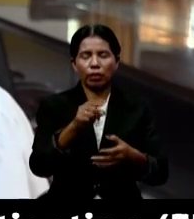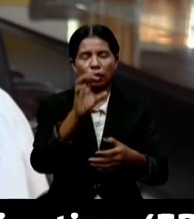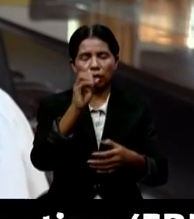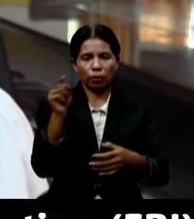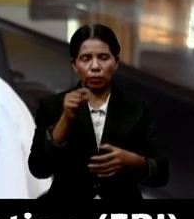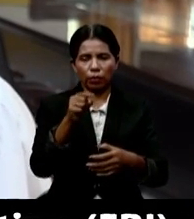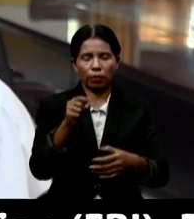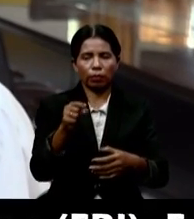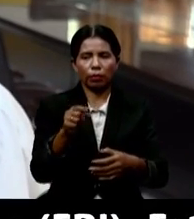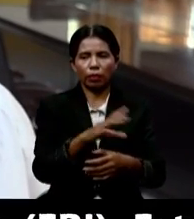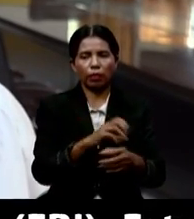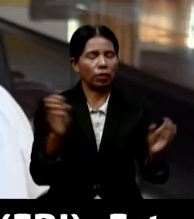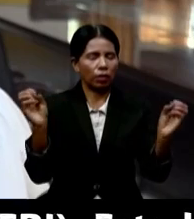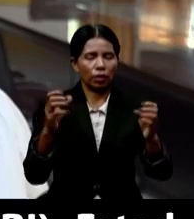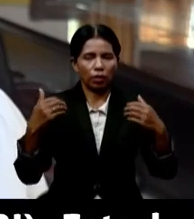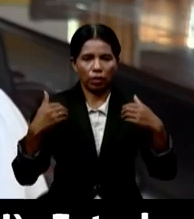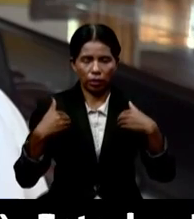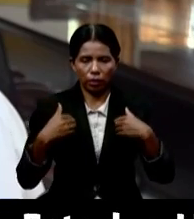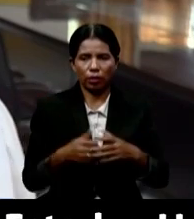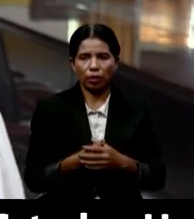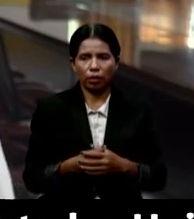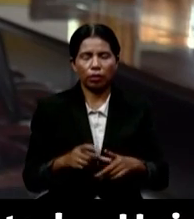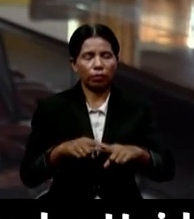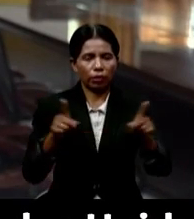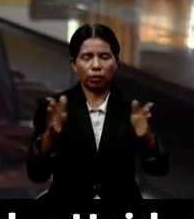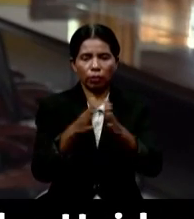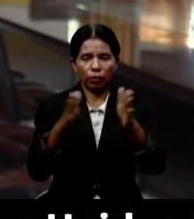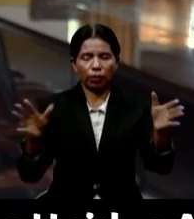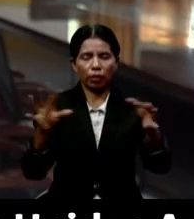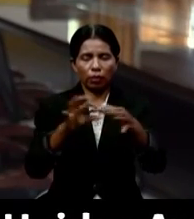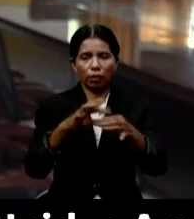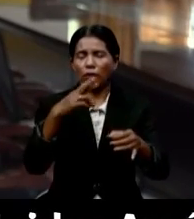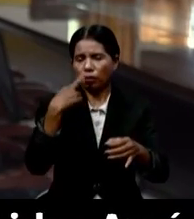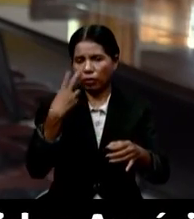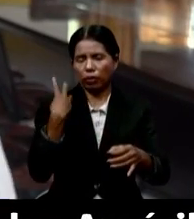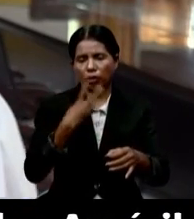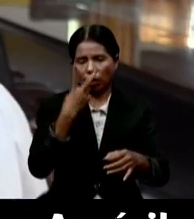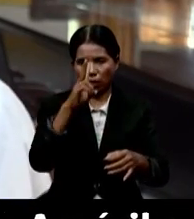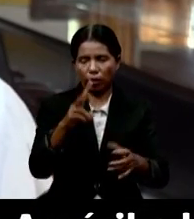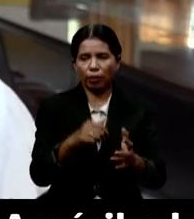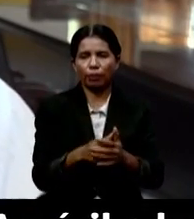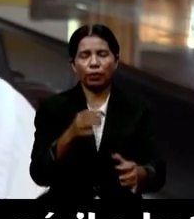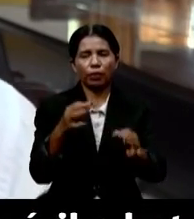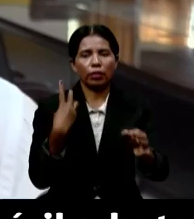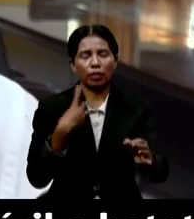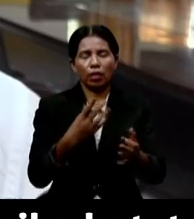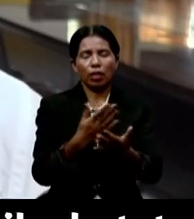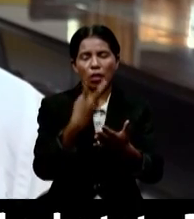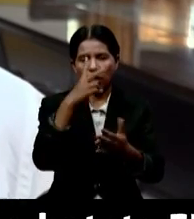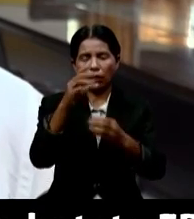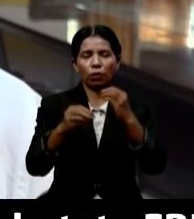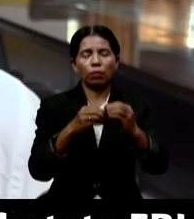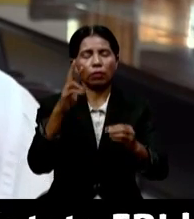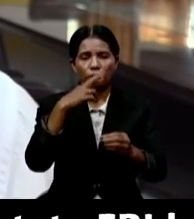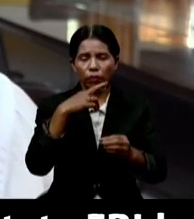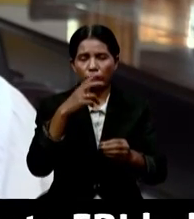0.1%, mas bem lá ia diferença de ponto. Digamos, bafos, itamos setan deflação, se ita compara fulano cotok, né? Pulang